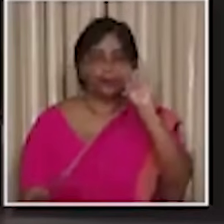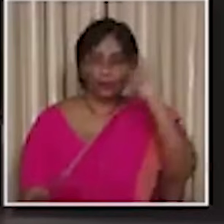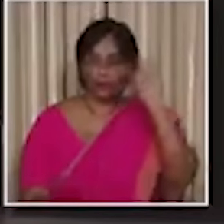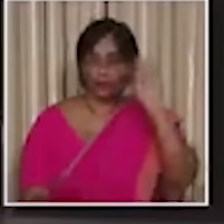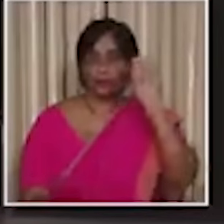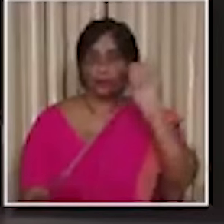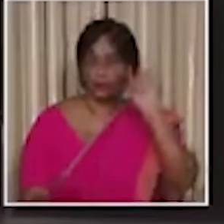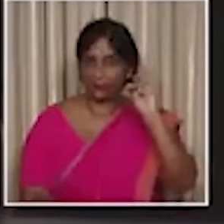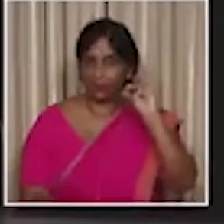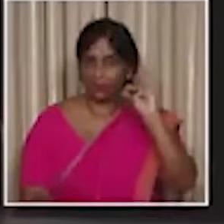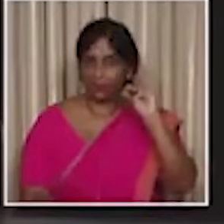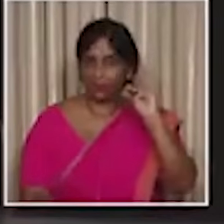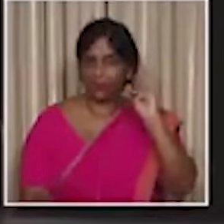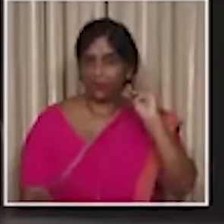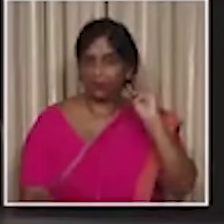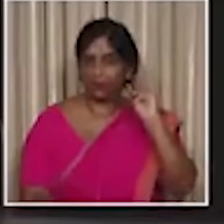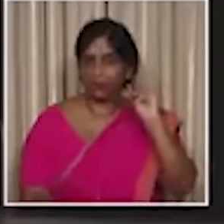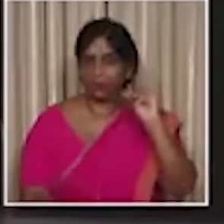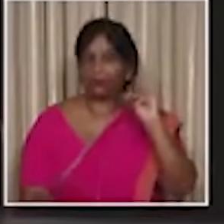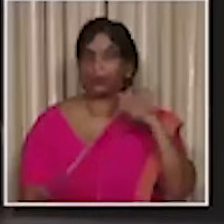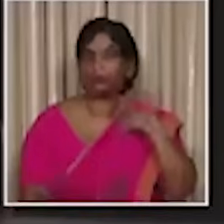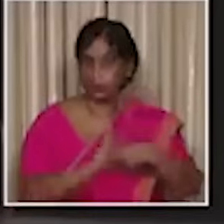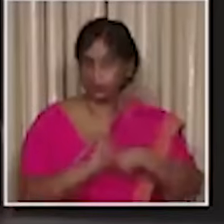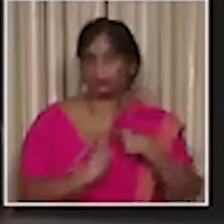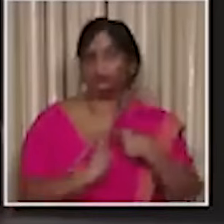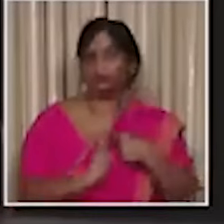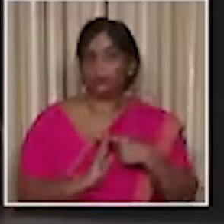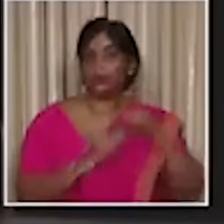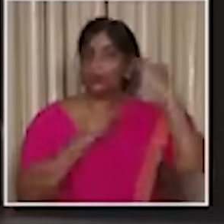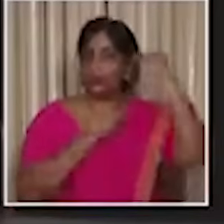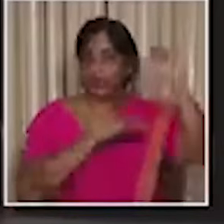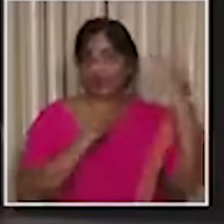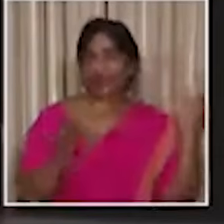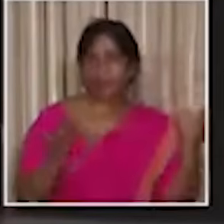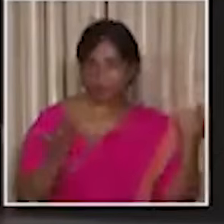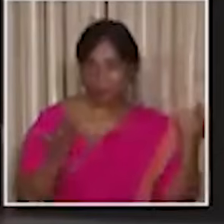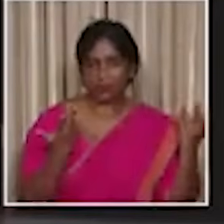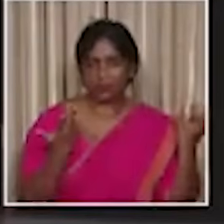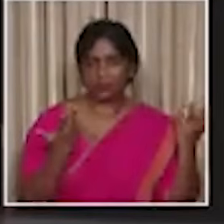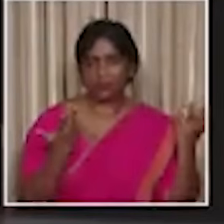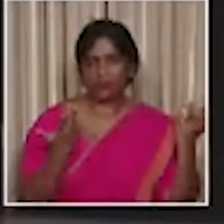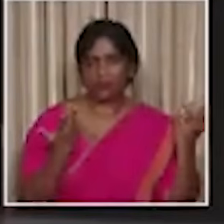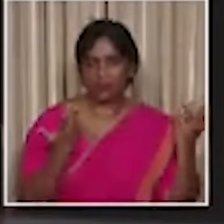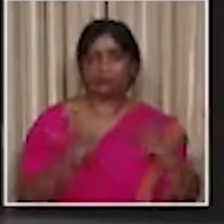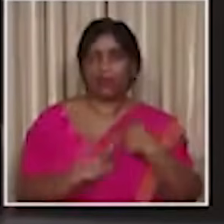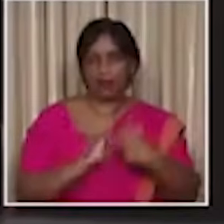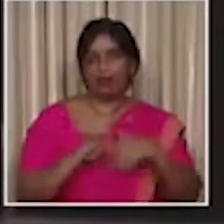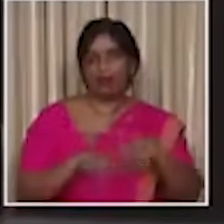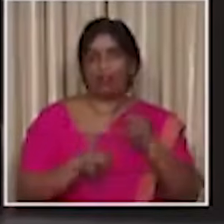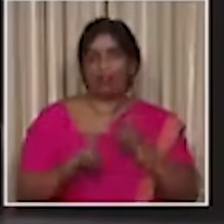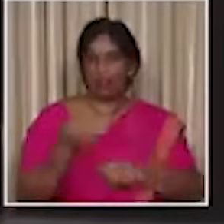30යි අපි රටේ ඉම්පෝට් කරන්නේ නැහැ නේද දවස්වල එක්ස්පෝට් කරන්නේ නැහැ නේද දවස්වල ලංකාවේම